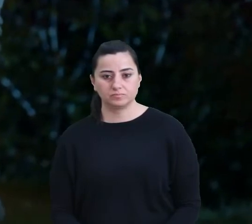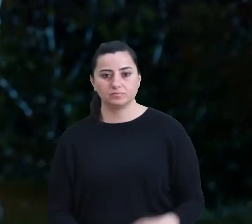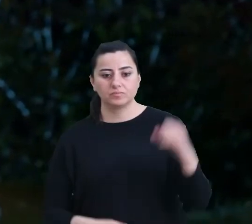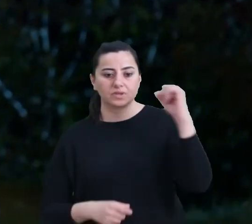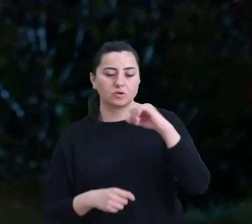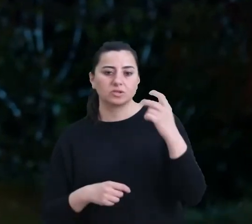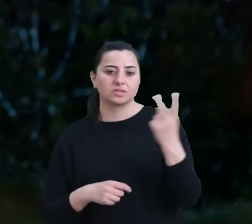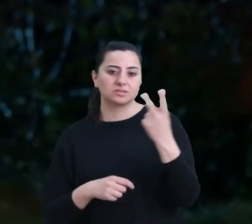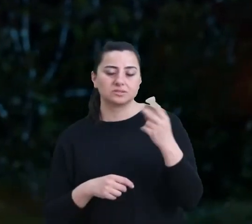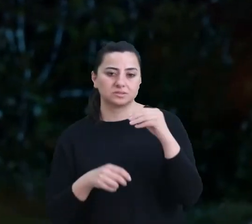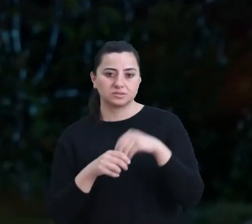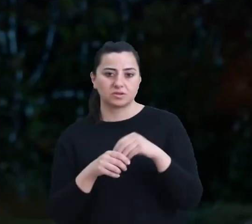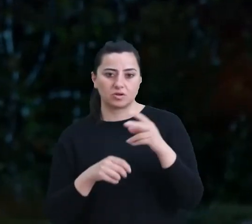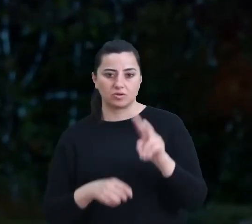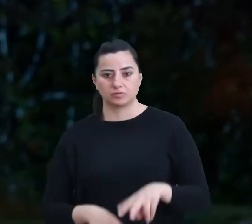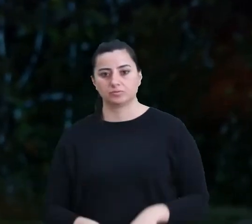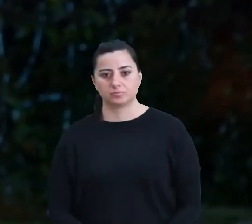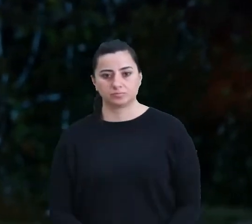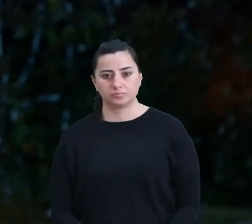Traktörde ikisi varmış.